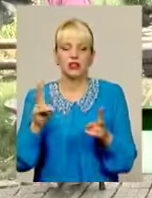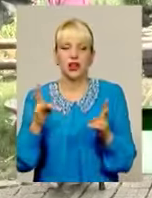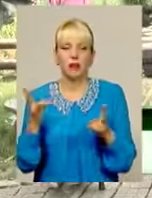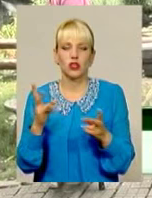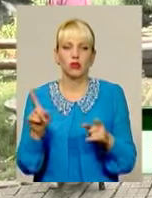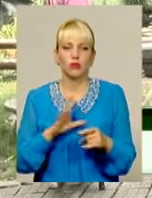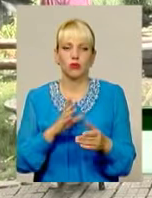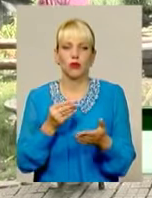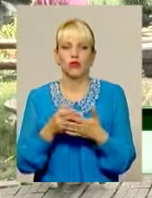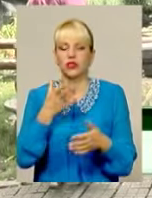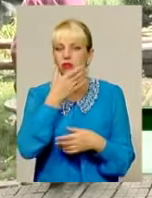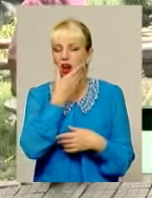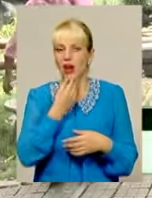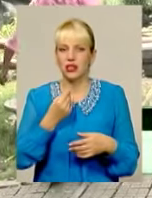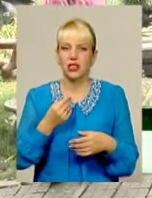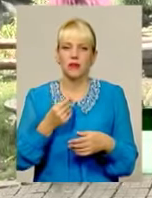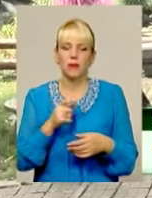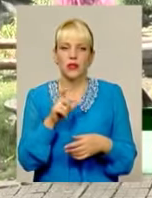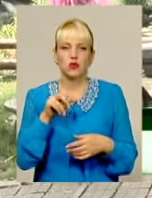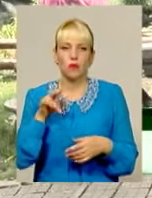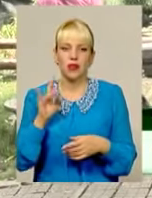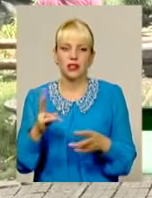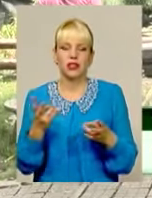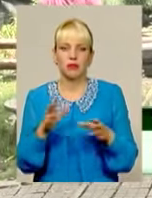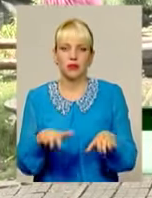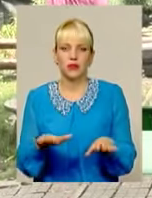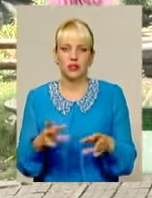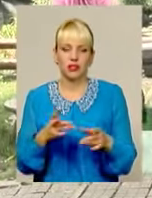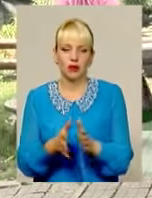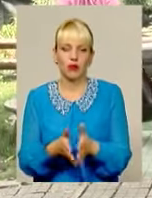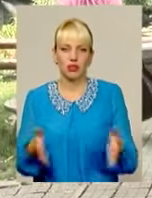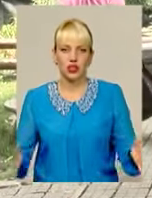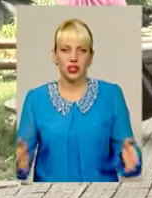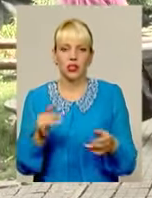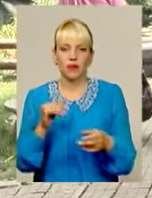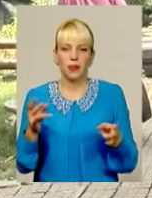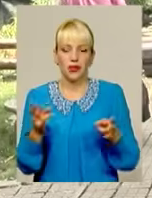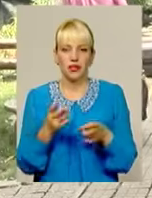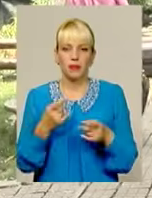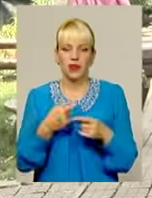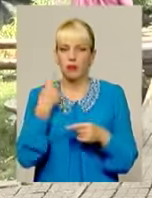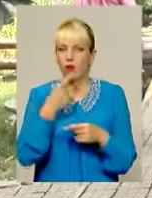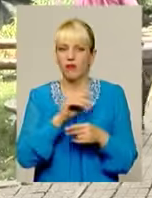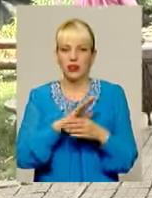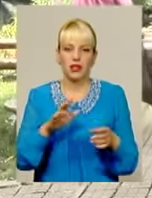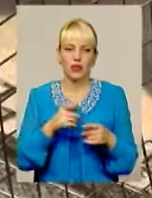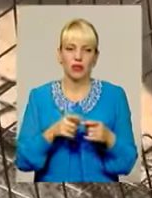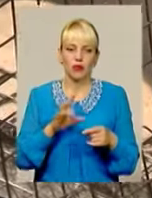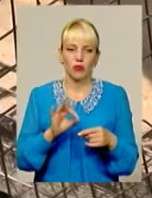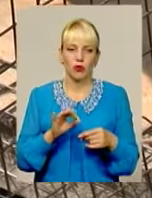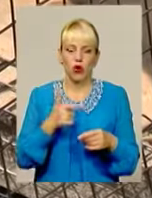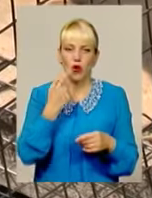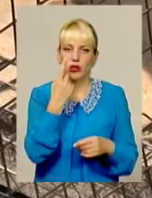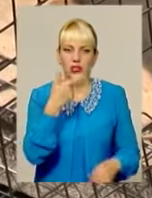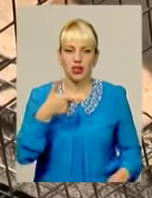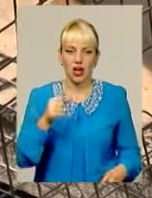був повноцінний, красивий зоопарк. Це потрібно місце, це потрібно розширення. Тобто, не йде мова навіть про гектар землі. Наприклад,